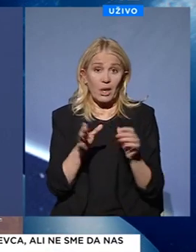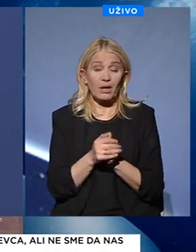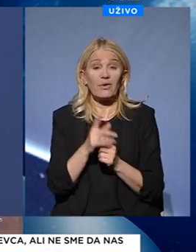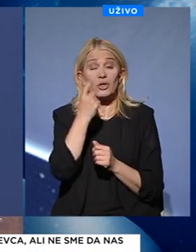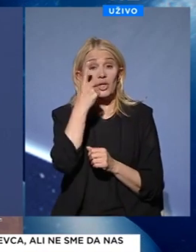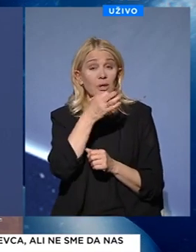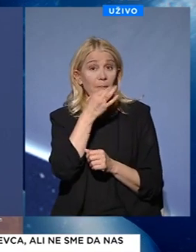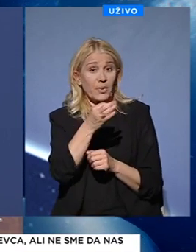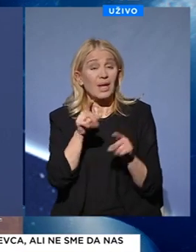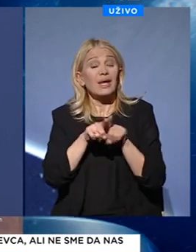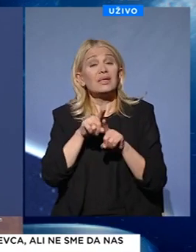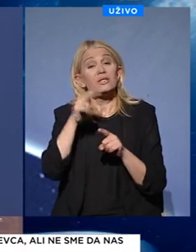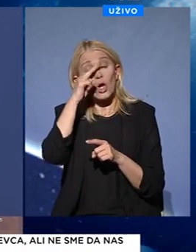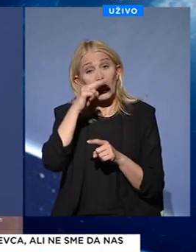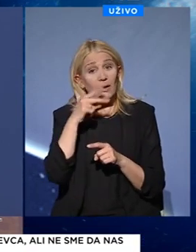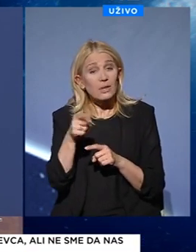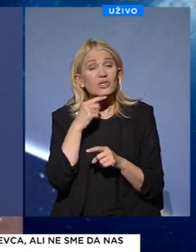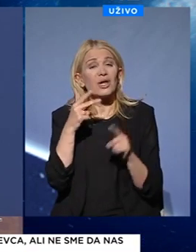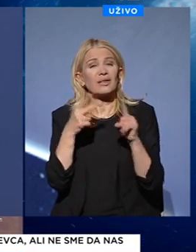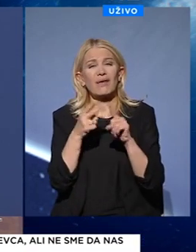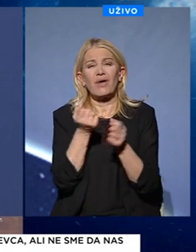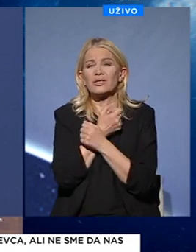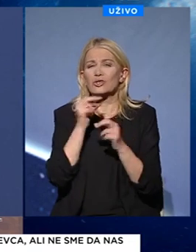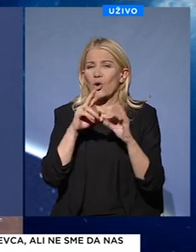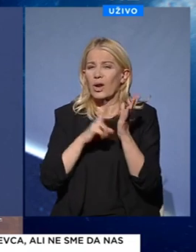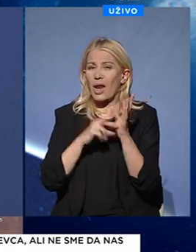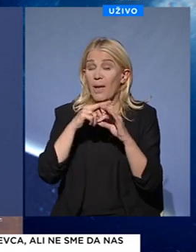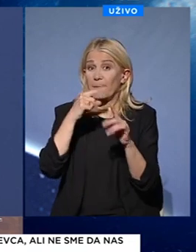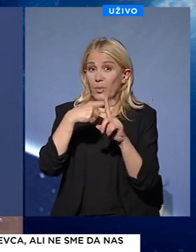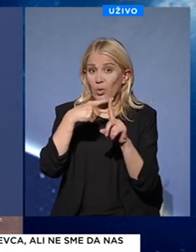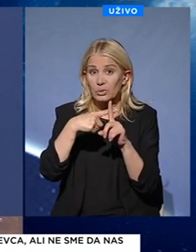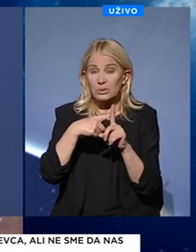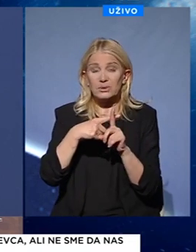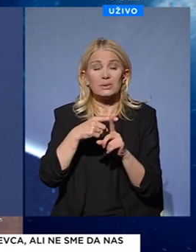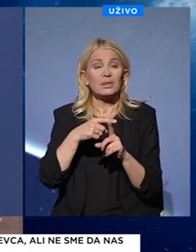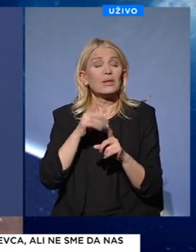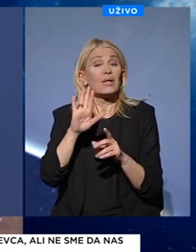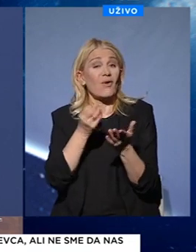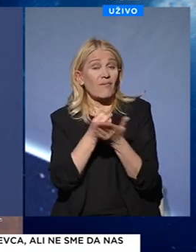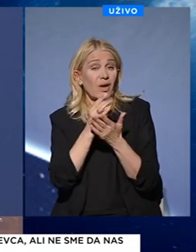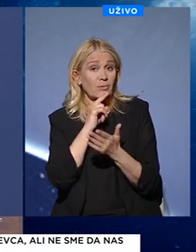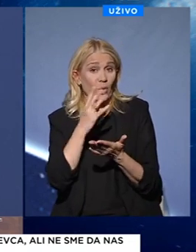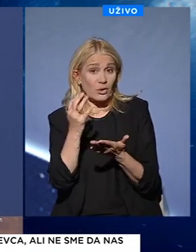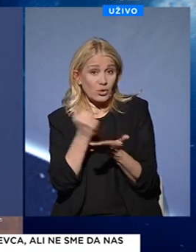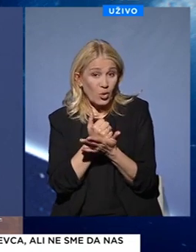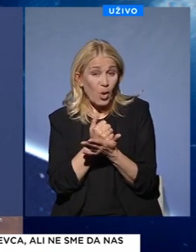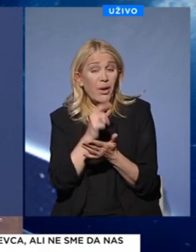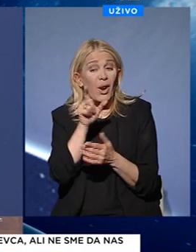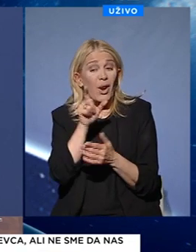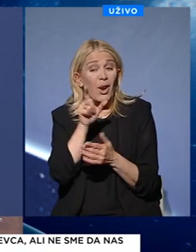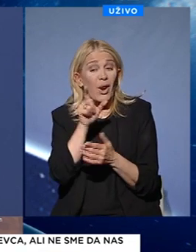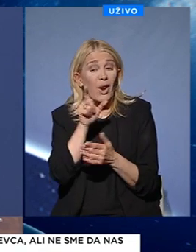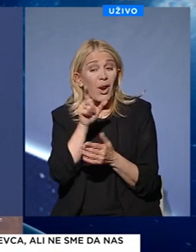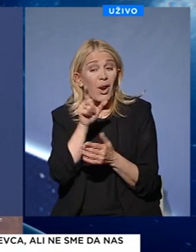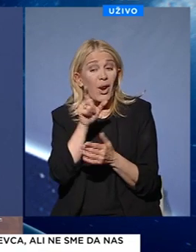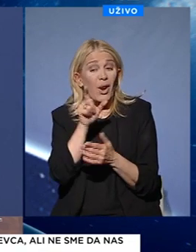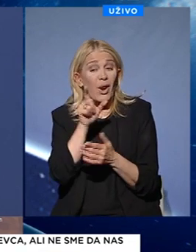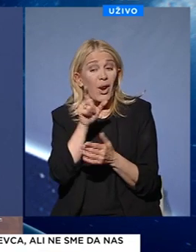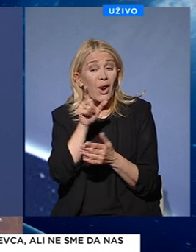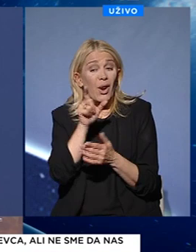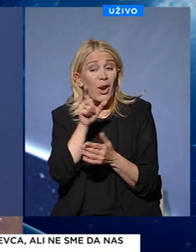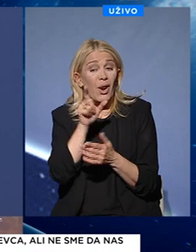jedno pitanje takođe za Niš, televizije Zona Plus. Prema informacijama koje smo dobili od pacijenata u privremenoj bolnici u